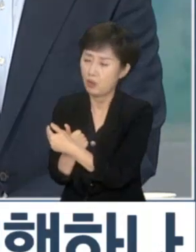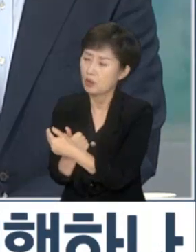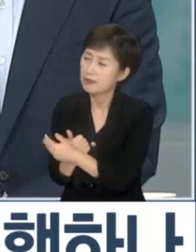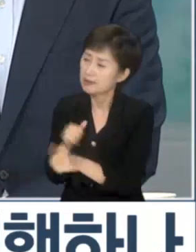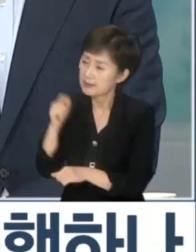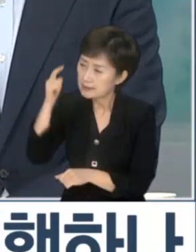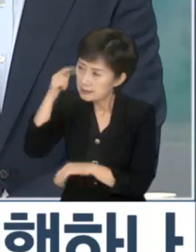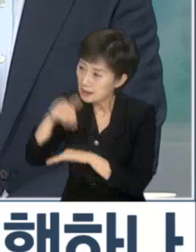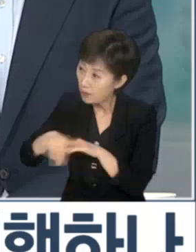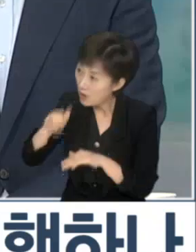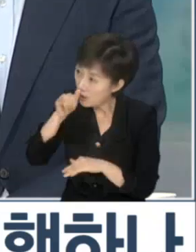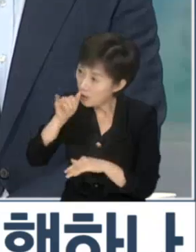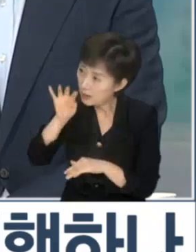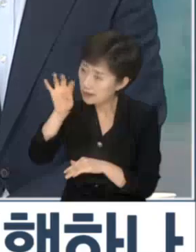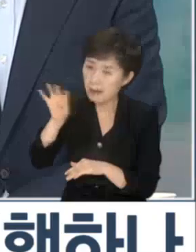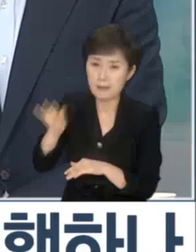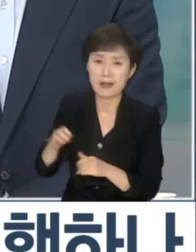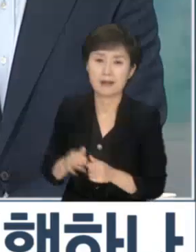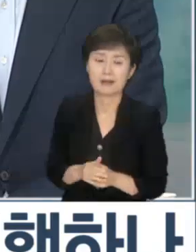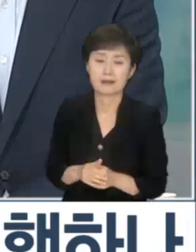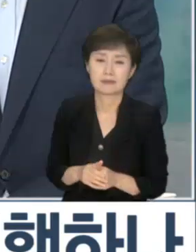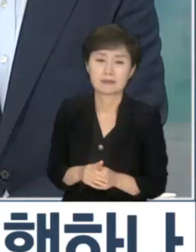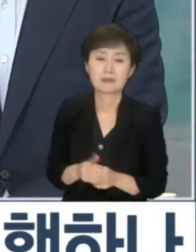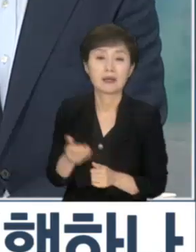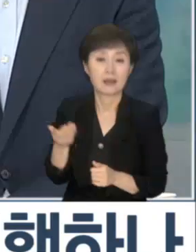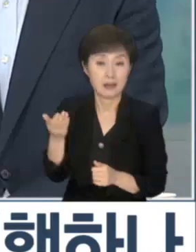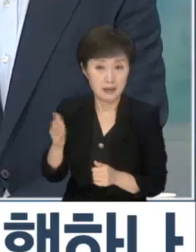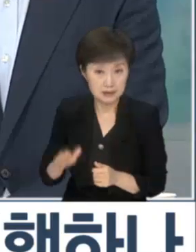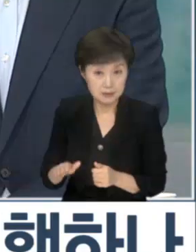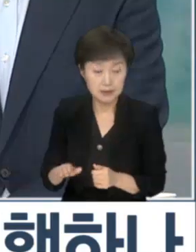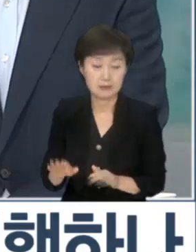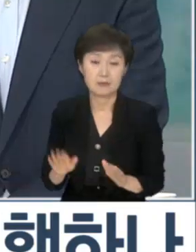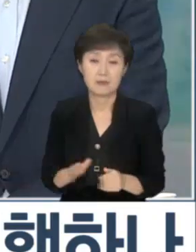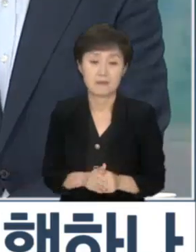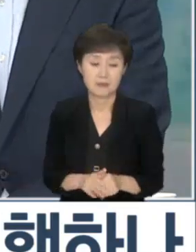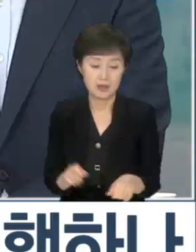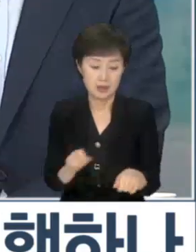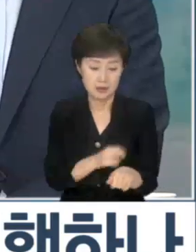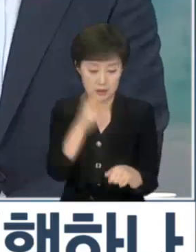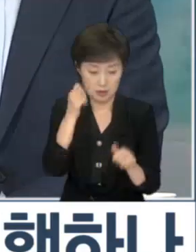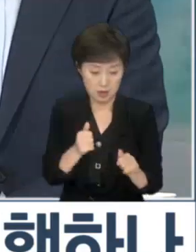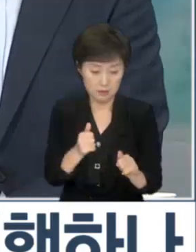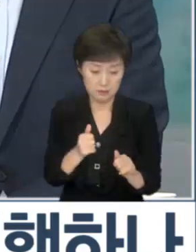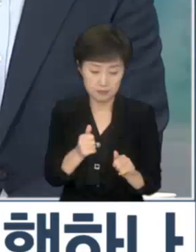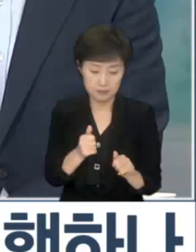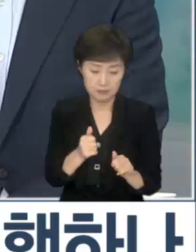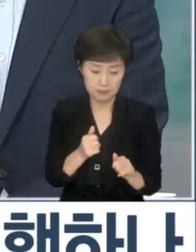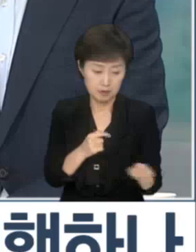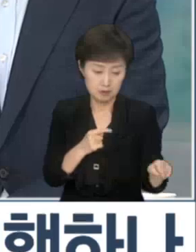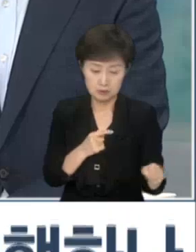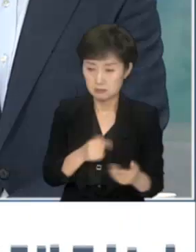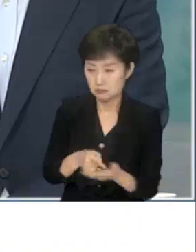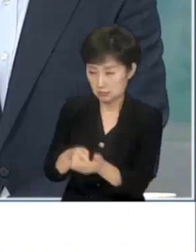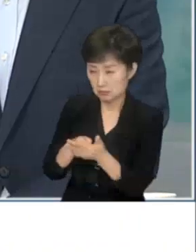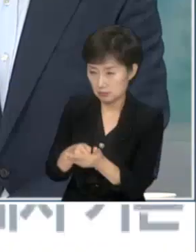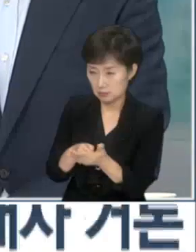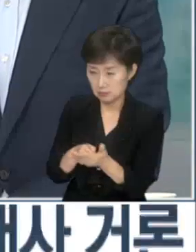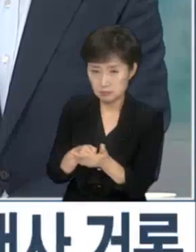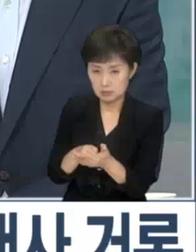좋겠습니다만 결국은 시간이 지나서 이번에 특검을 윤석열 정부하고 막는다 하더라도 시간이